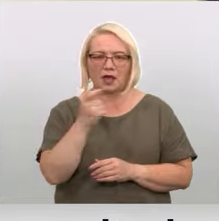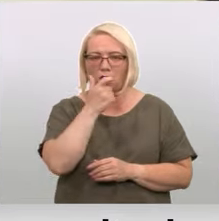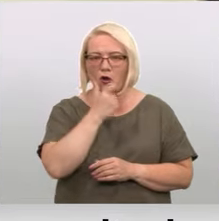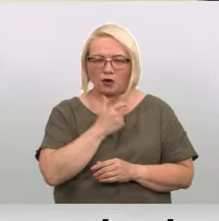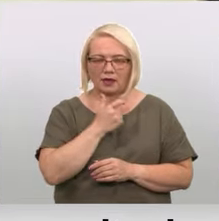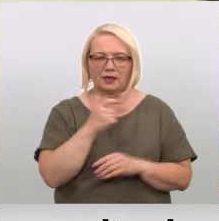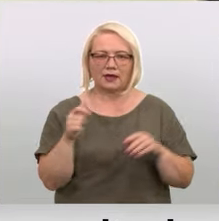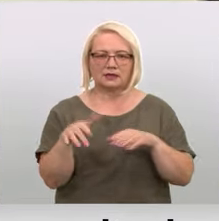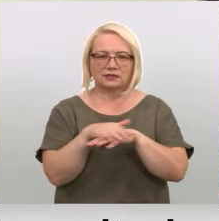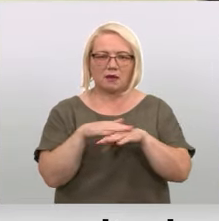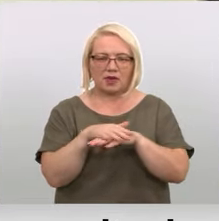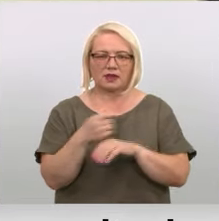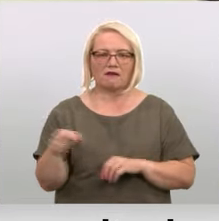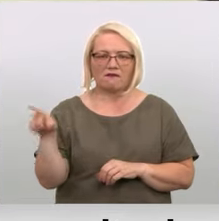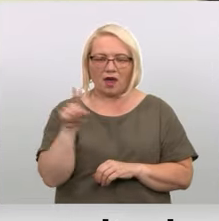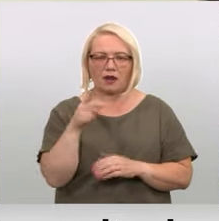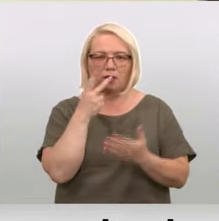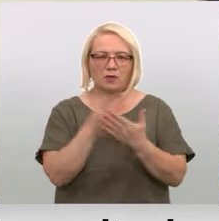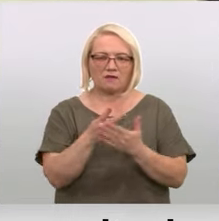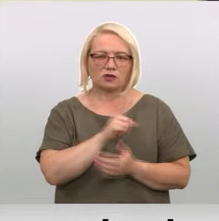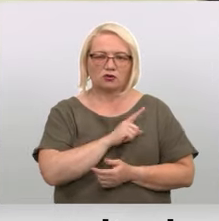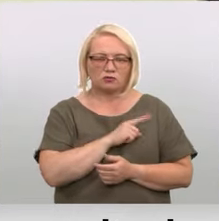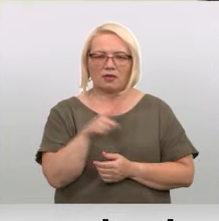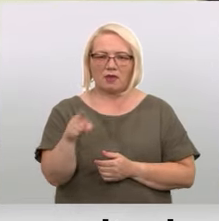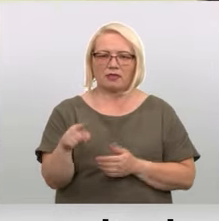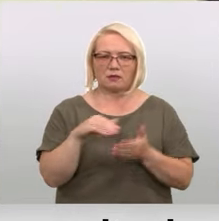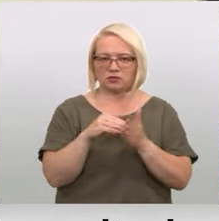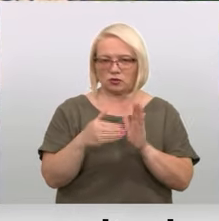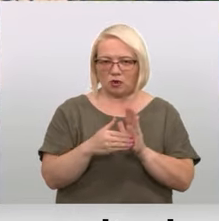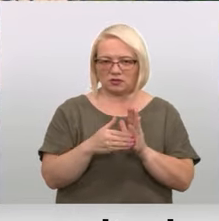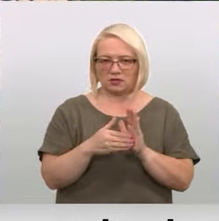ja sabiedrība vairāk pievērst uzmanību šādām situācijām.